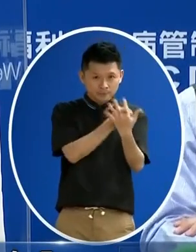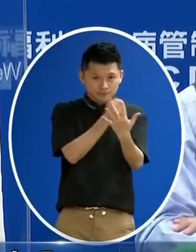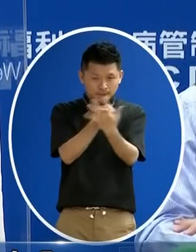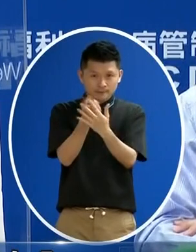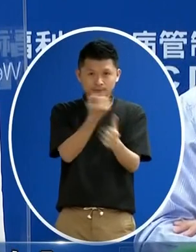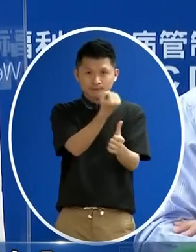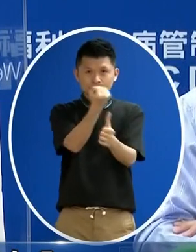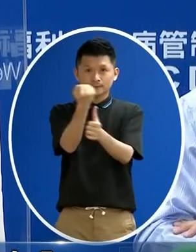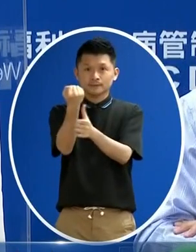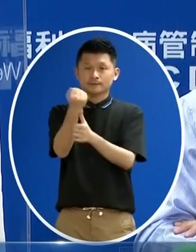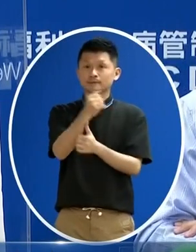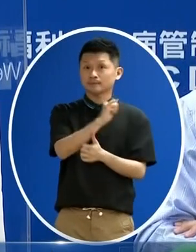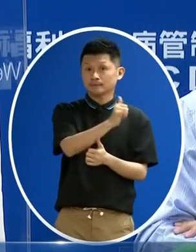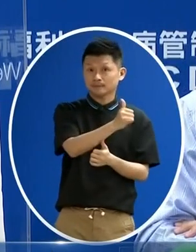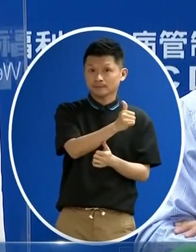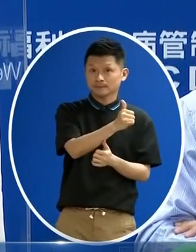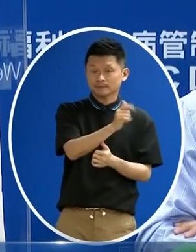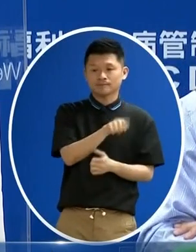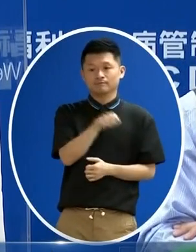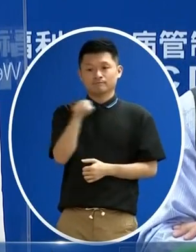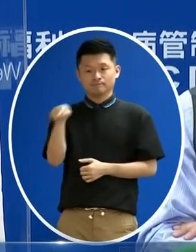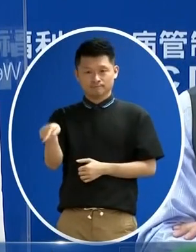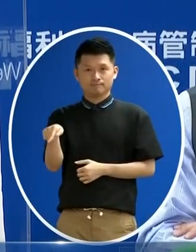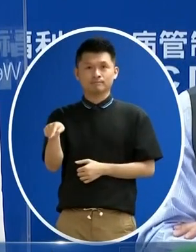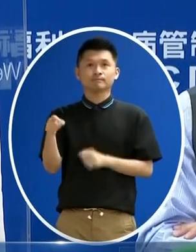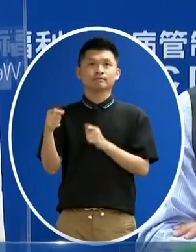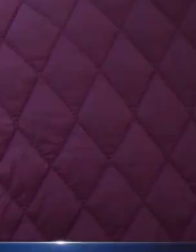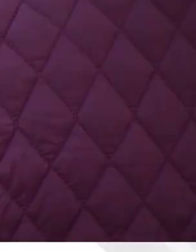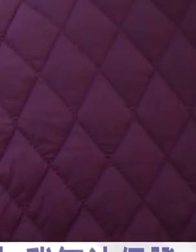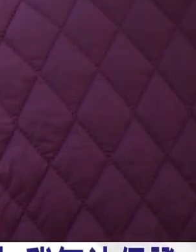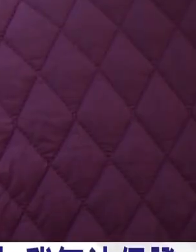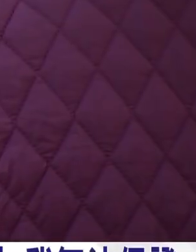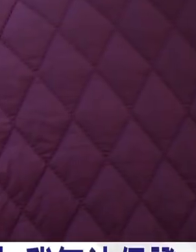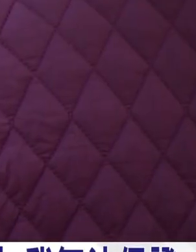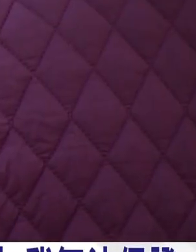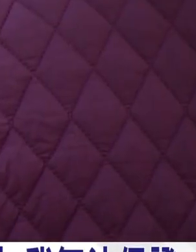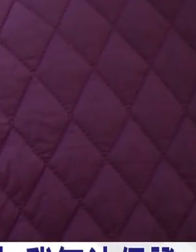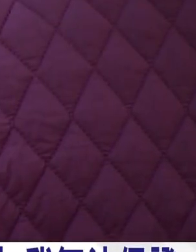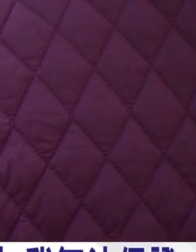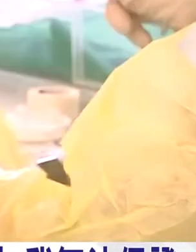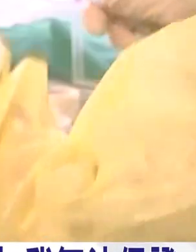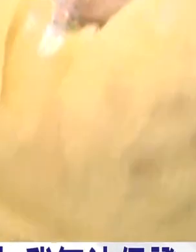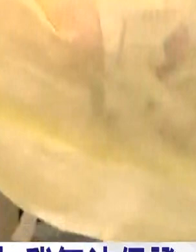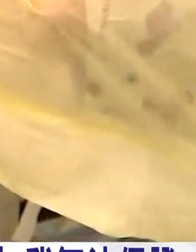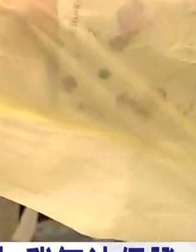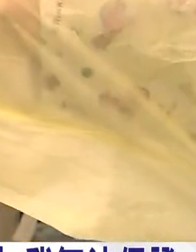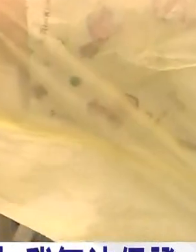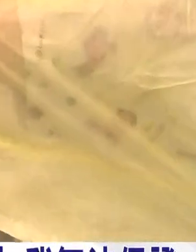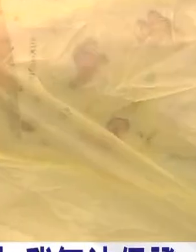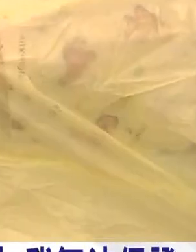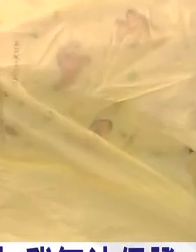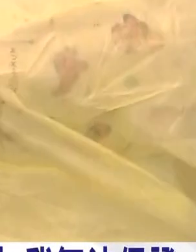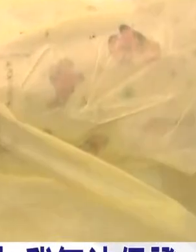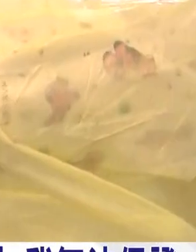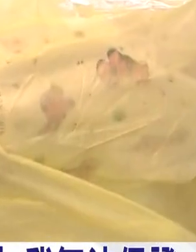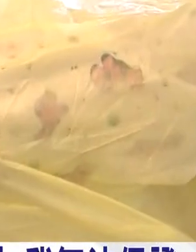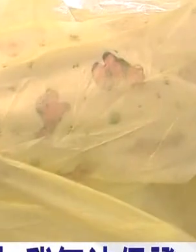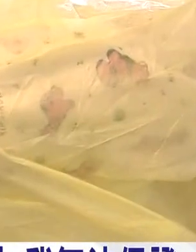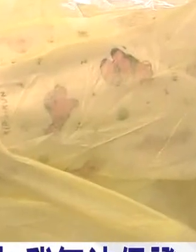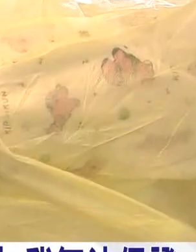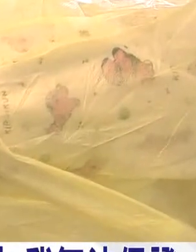心在控制的范围之内，好，那再来做这样的一个考虑。 期待疫情能控制，但疫苗第一剂涵盖率